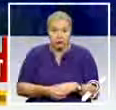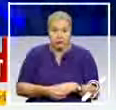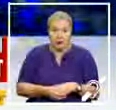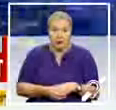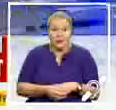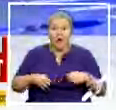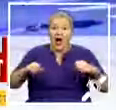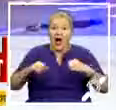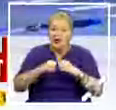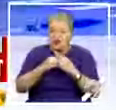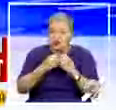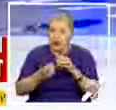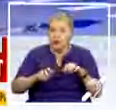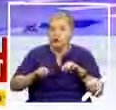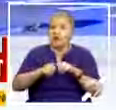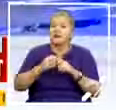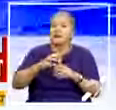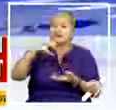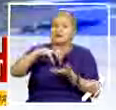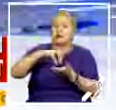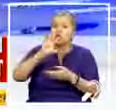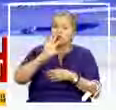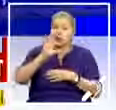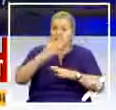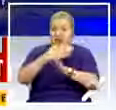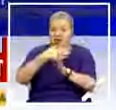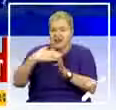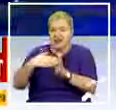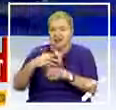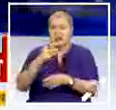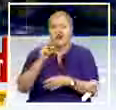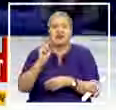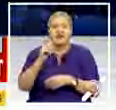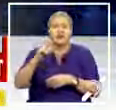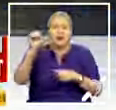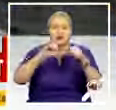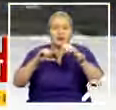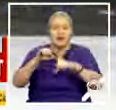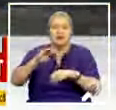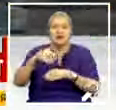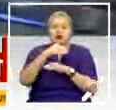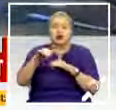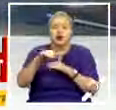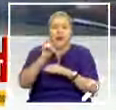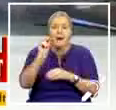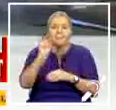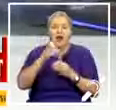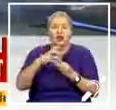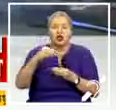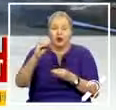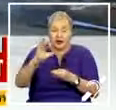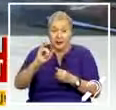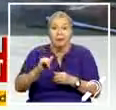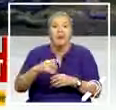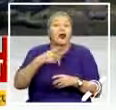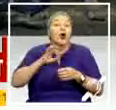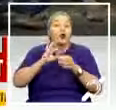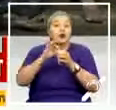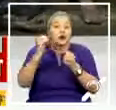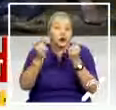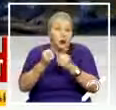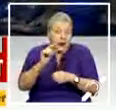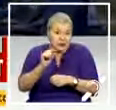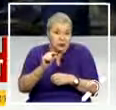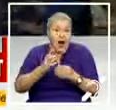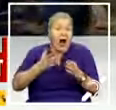accidentul s a petrecut în sectorul 5 la intersecția dintre Calea 13 Septembrie și șoseaua Pandurii șoferul autoturismului susține că